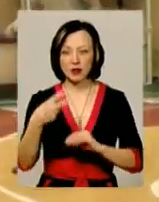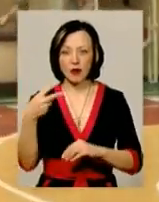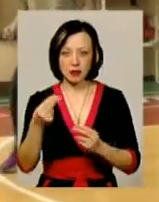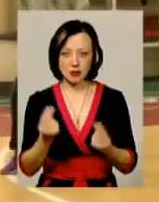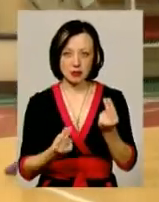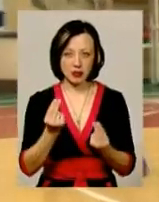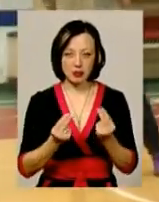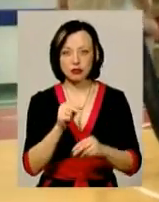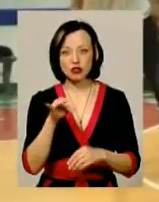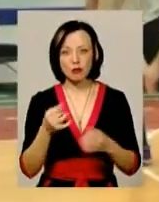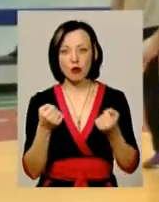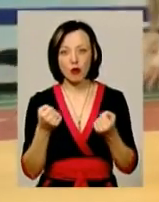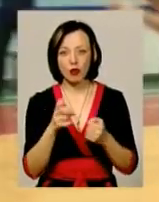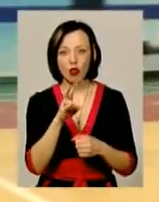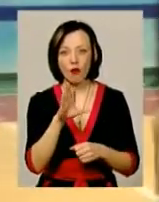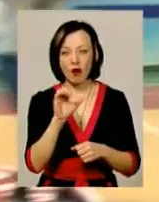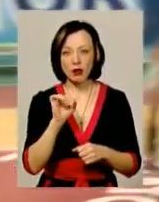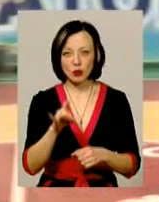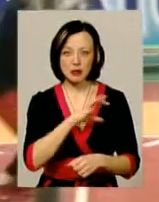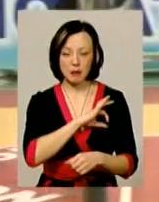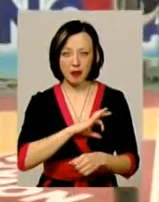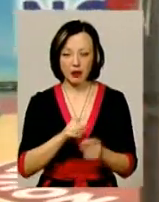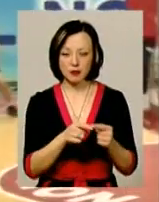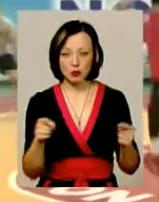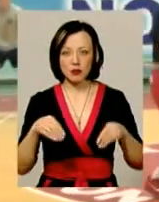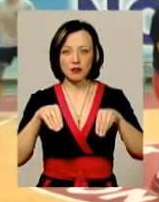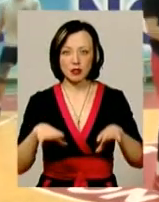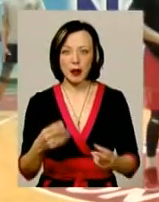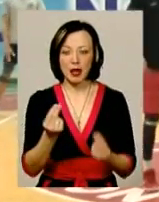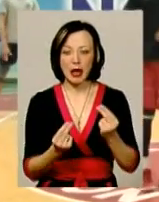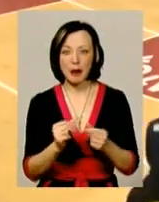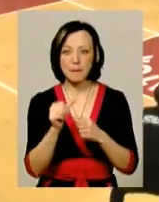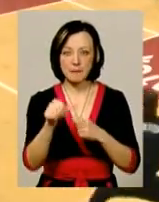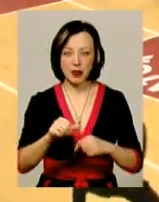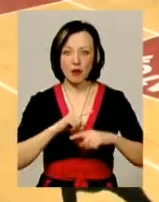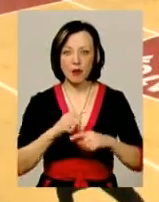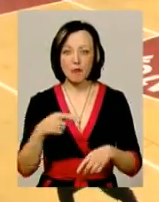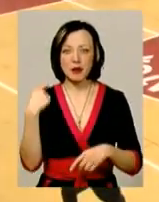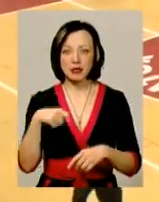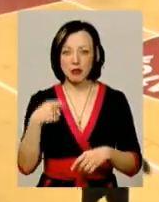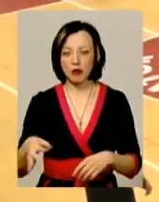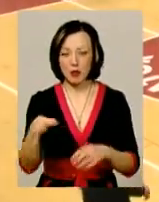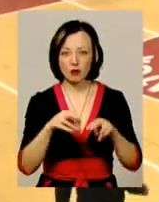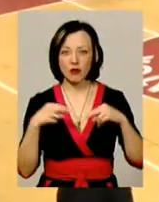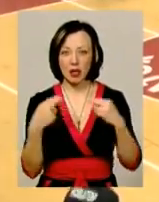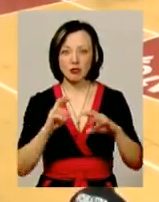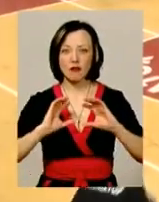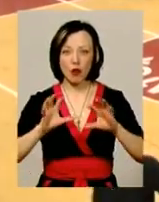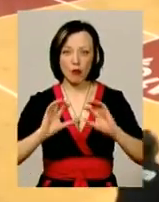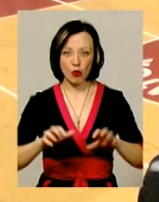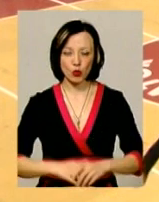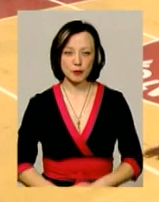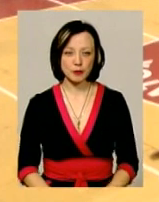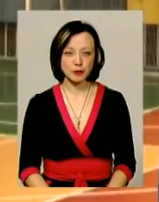матчів. Чи боротиметься «Новатор» за медалі в сезоні, вирішать ігри плей-офф, пояснив президент обласної федерації волейболу Іван Терещук.